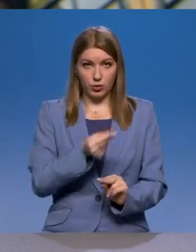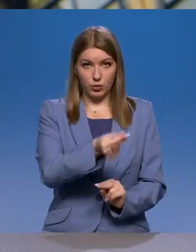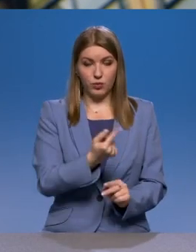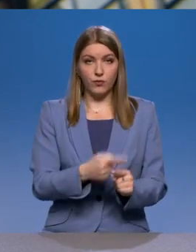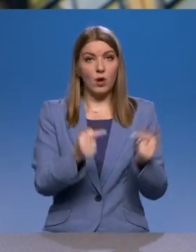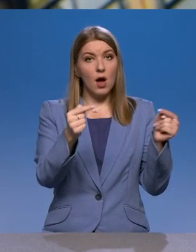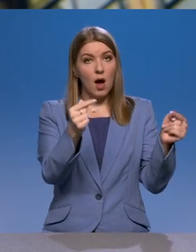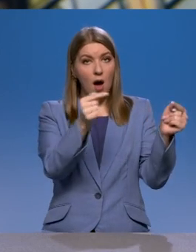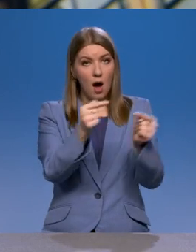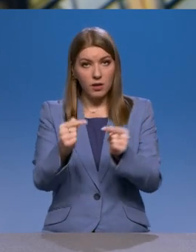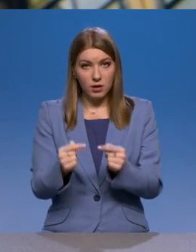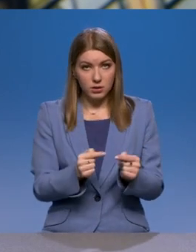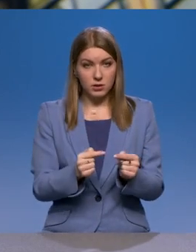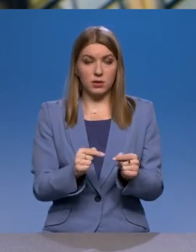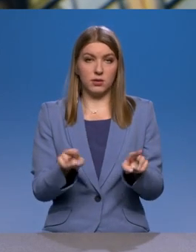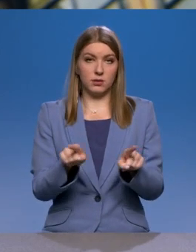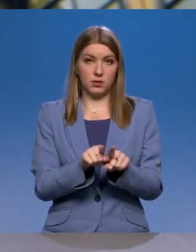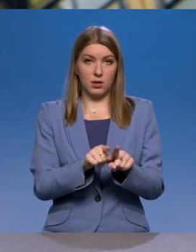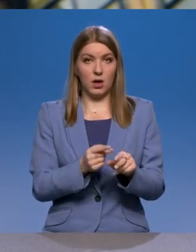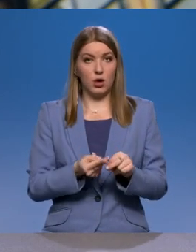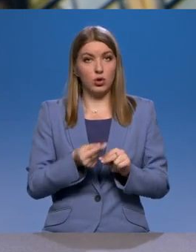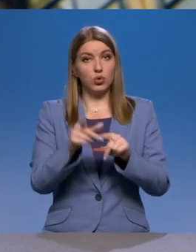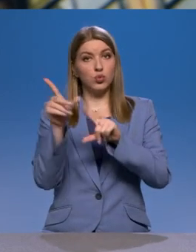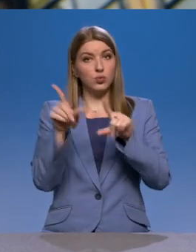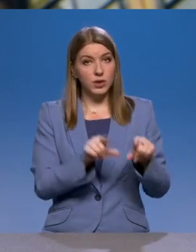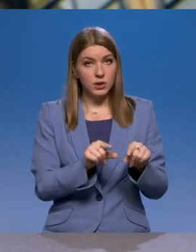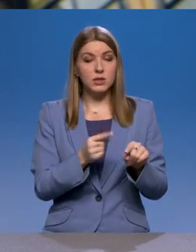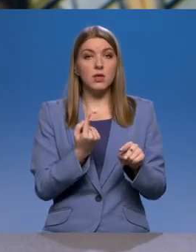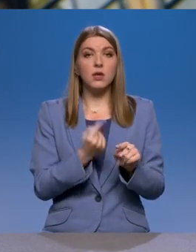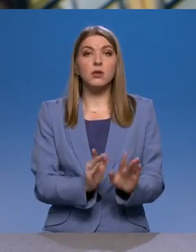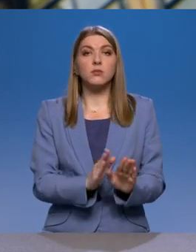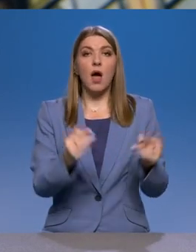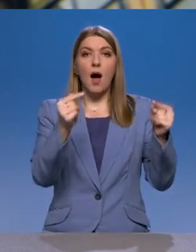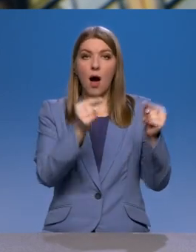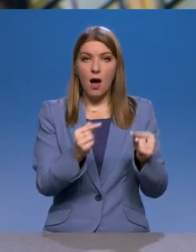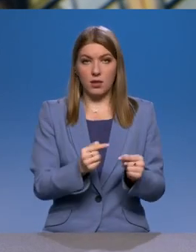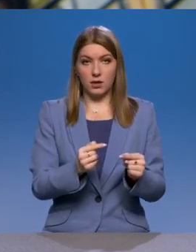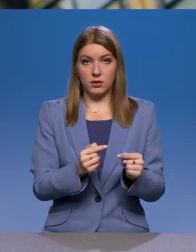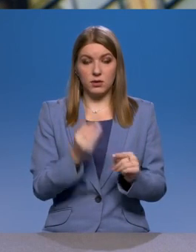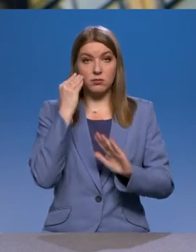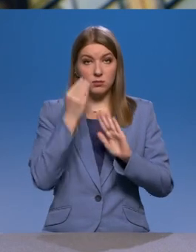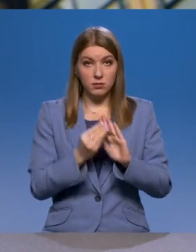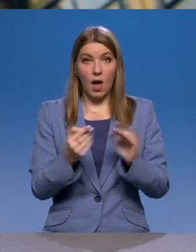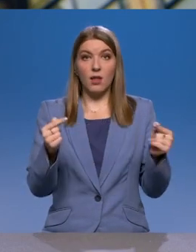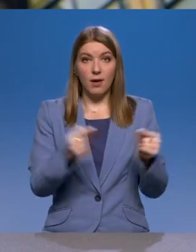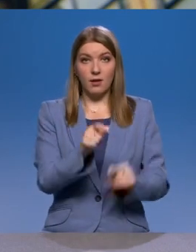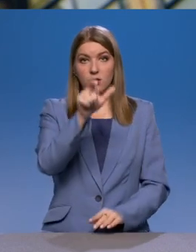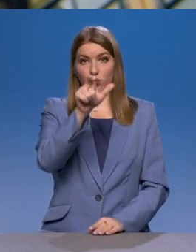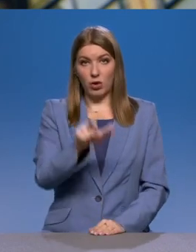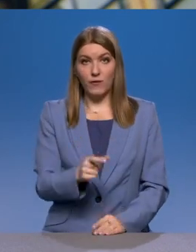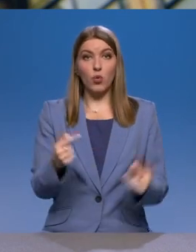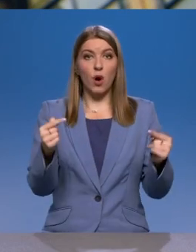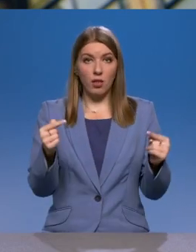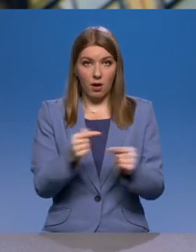адресная, у нас все субсидии носят адресный характер. Адресный – это значит конкретному человеку по конкретному